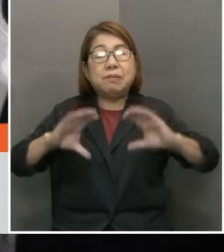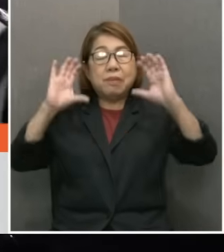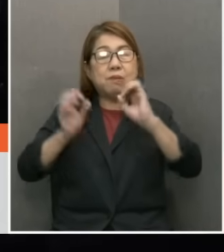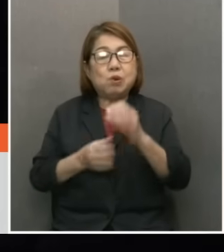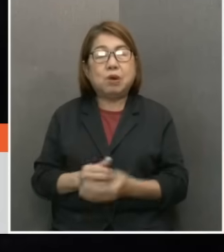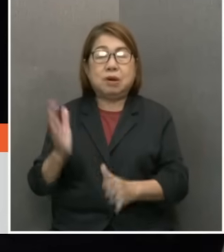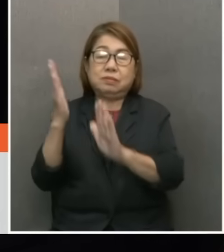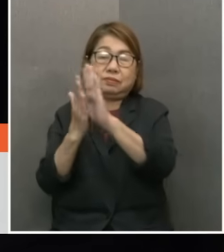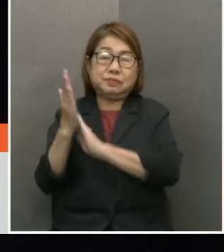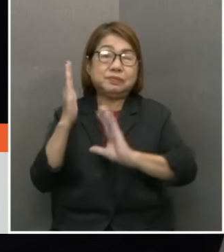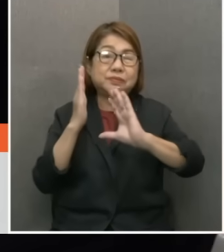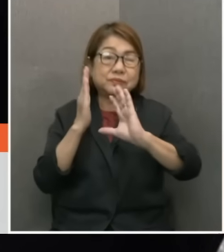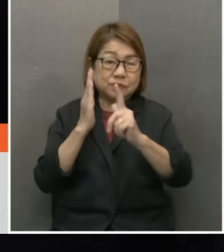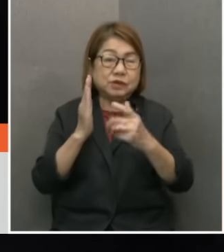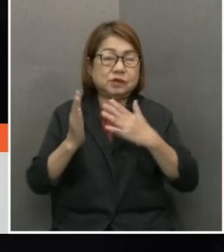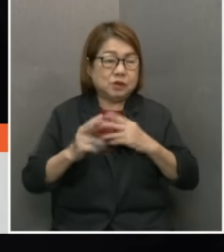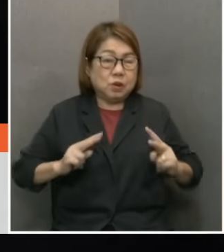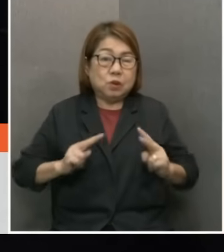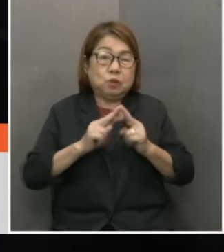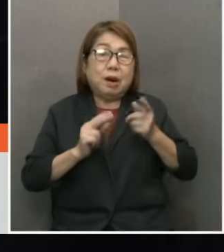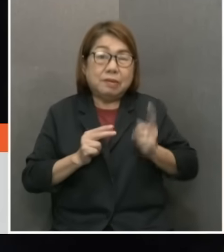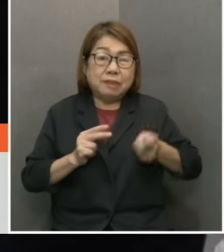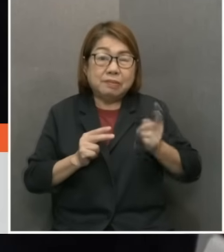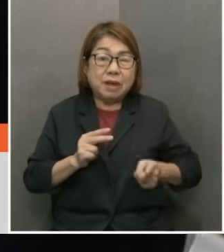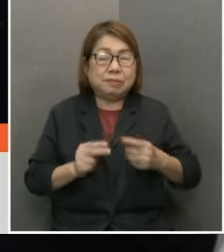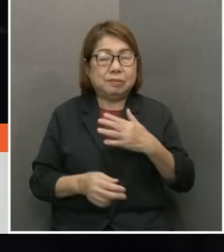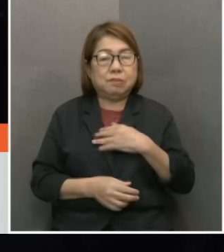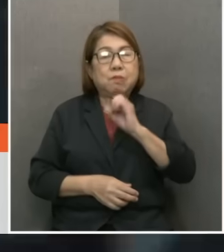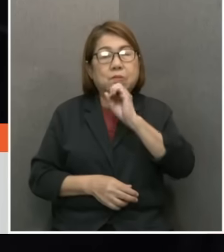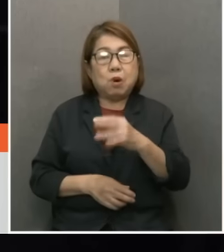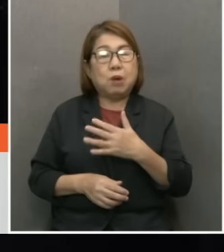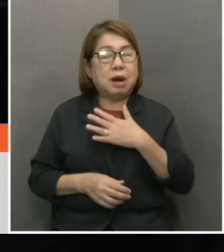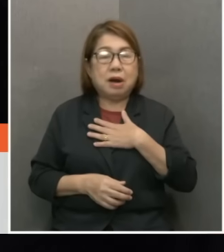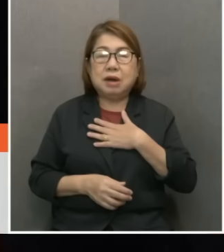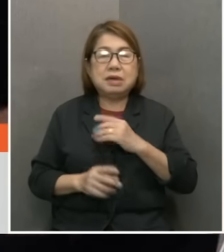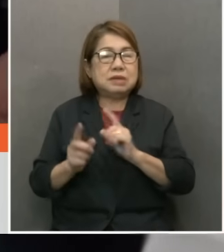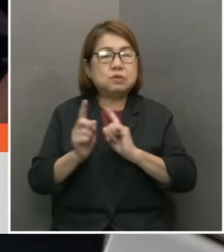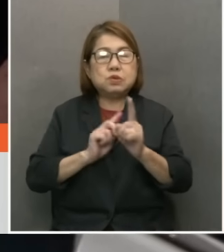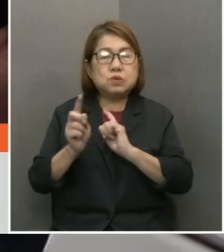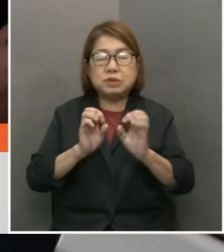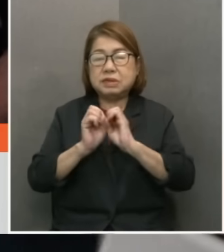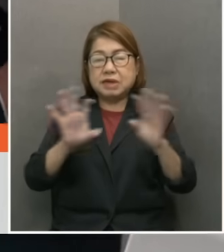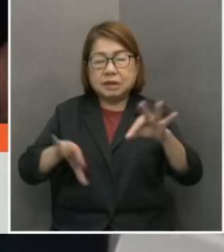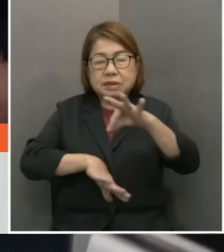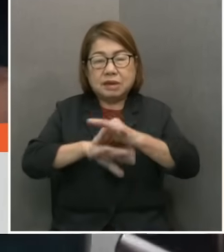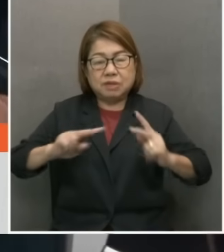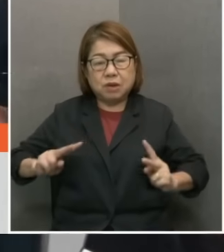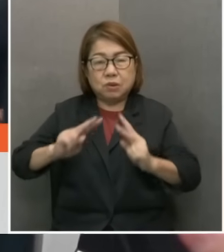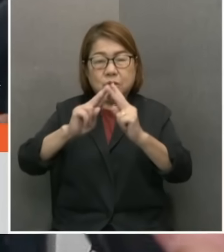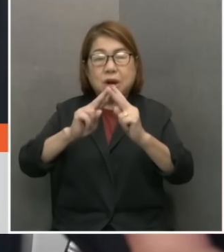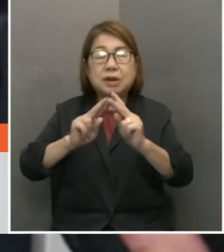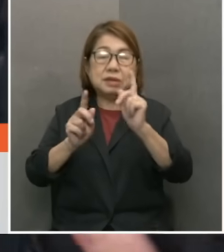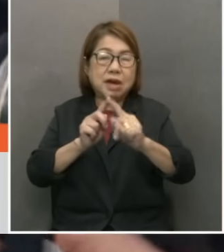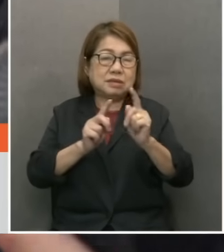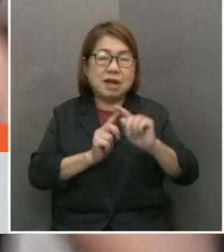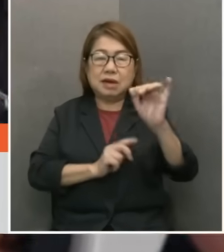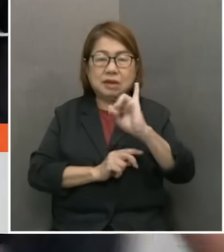กระทรวงเดิมนั้นนายวราวุธยืนยันว่าพรรคร่วมยังไม่มีการพูดคุยกันเรื่องโคต้ารัฐมนตรีค่ะ